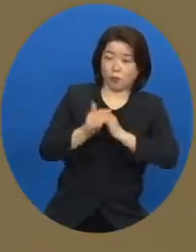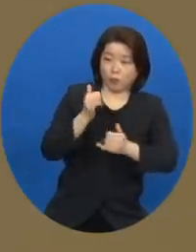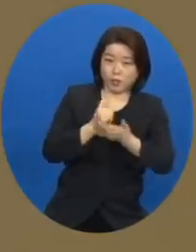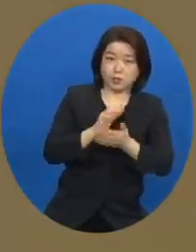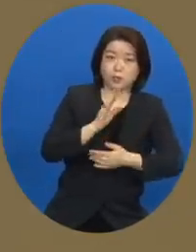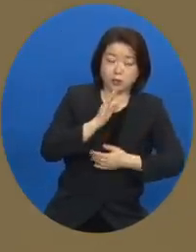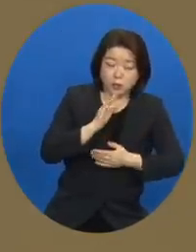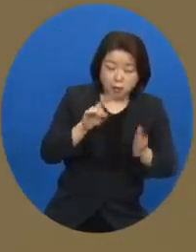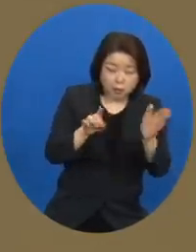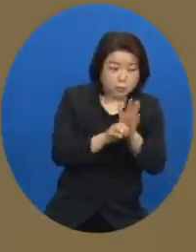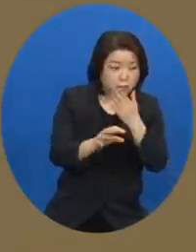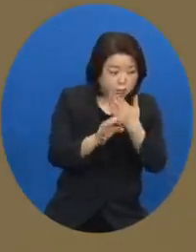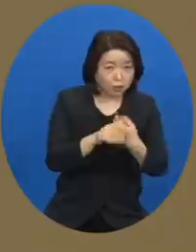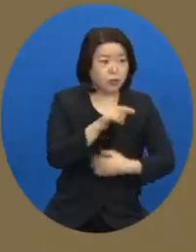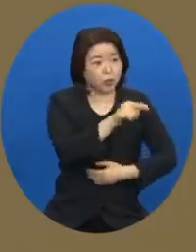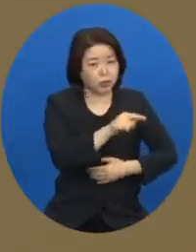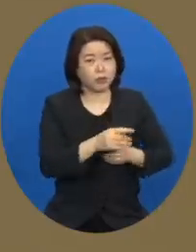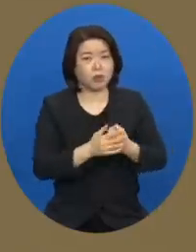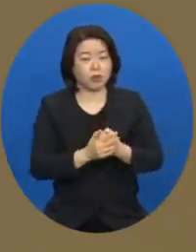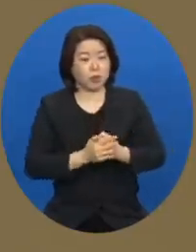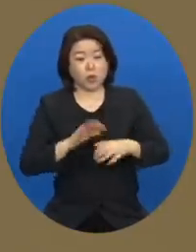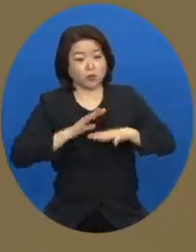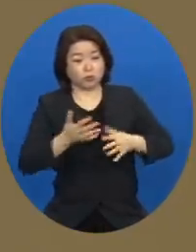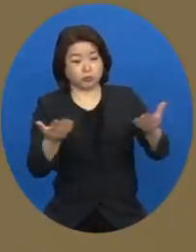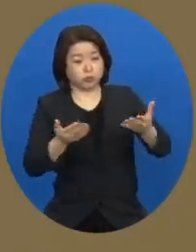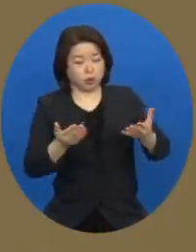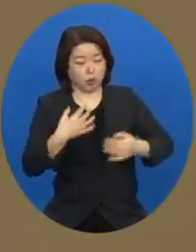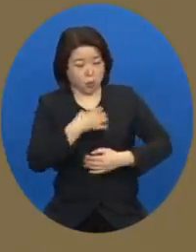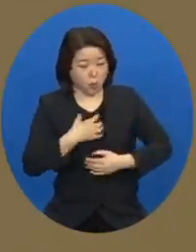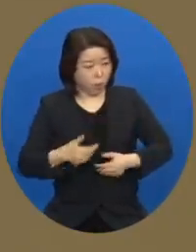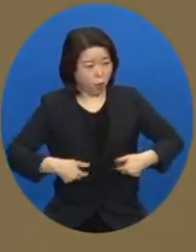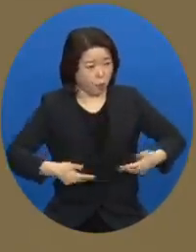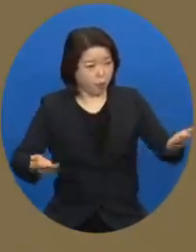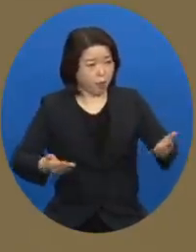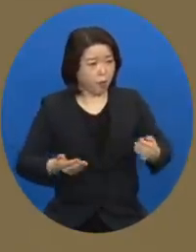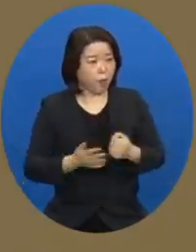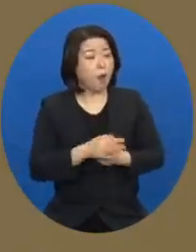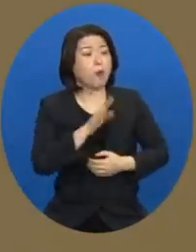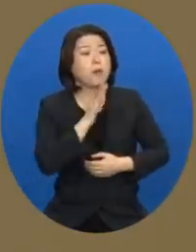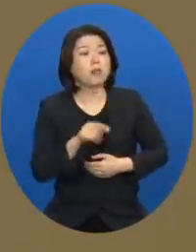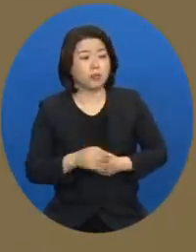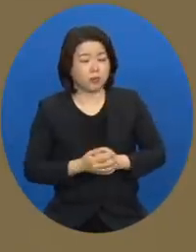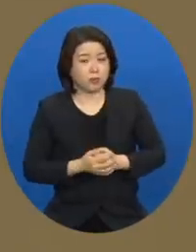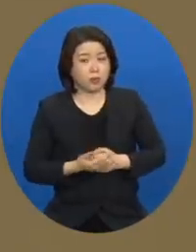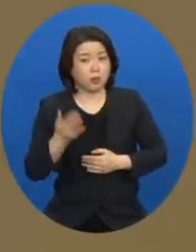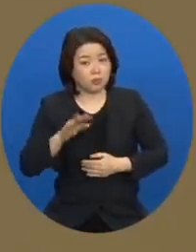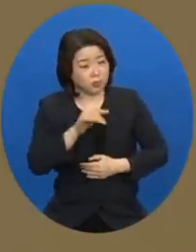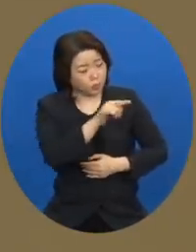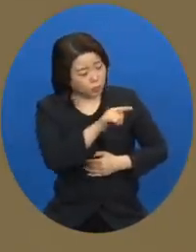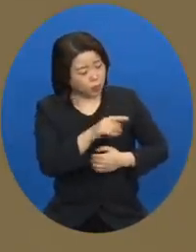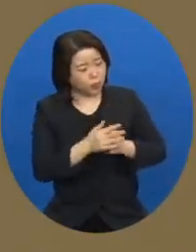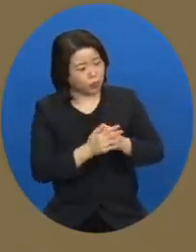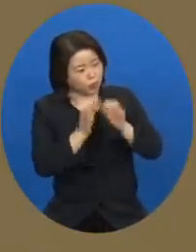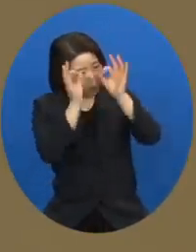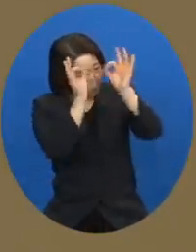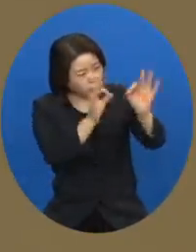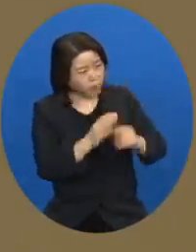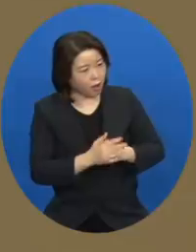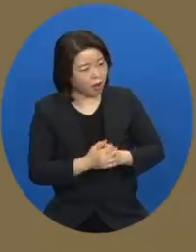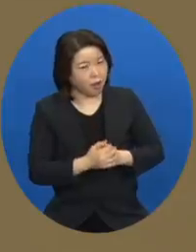정말 믿는다면 두려워할 게 염려할 게 없어야 맞는데 너는 가만히